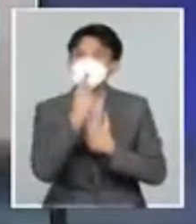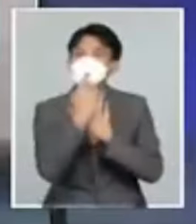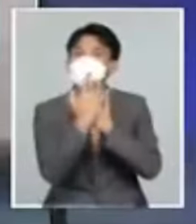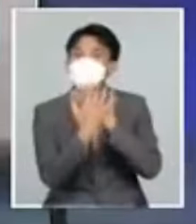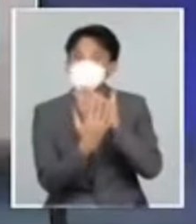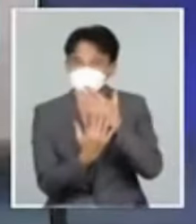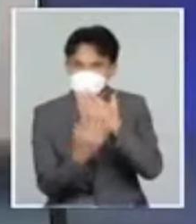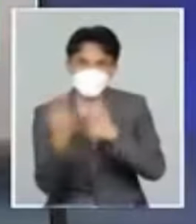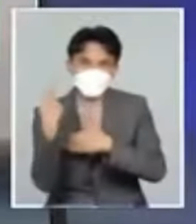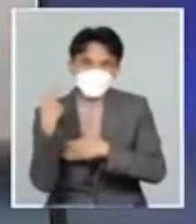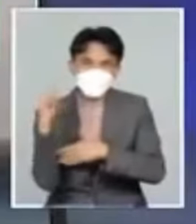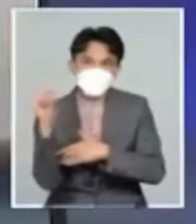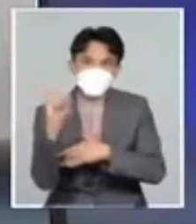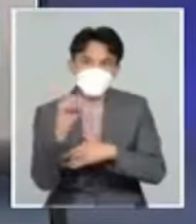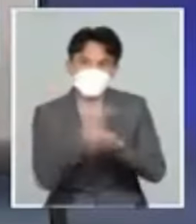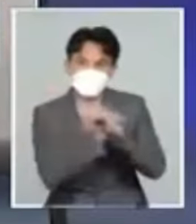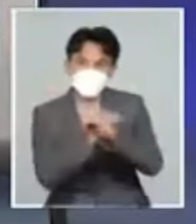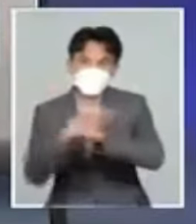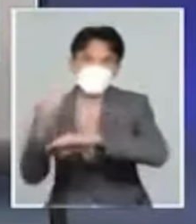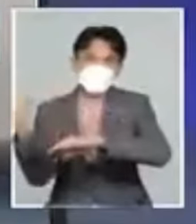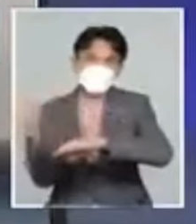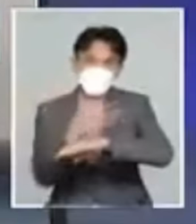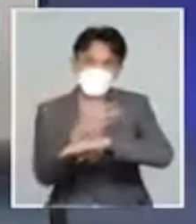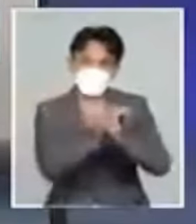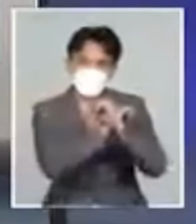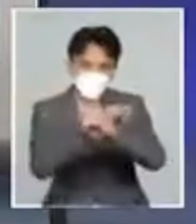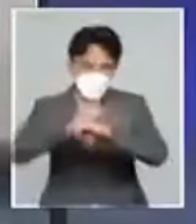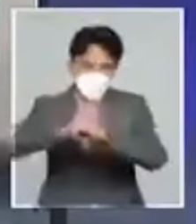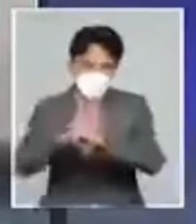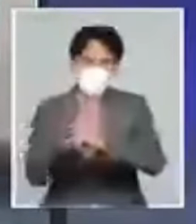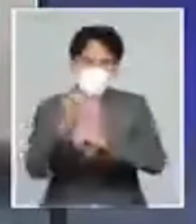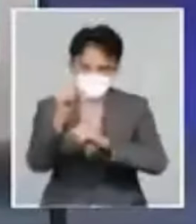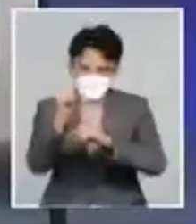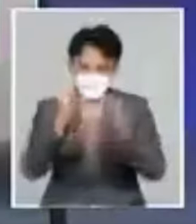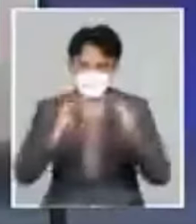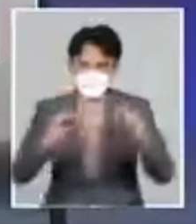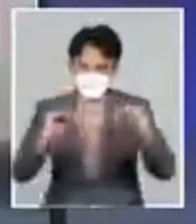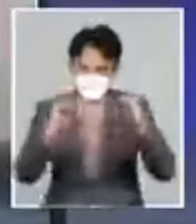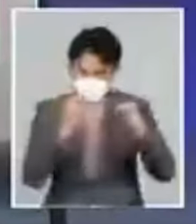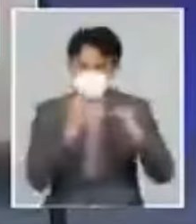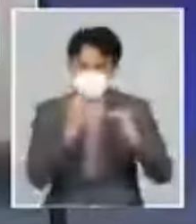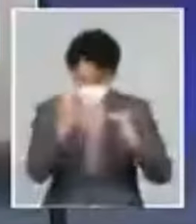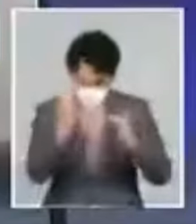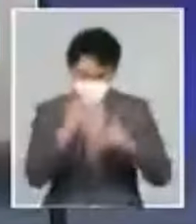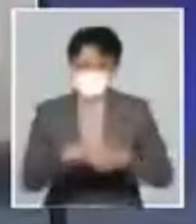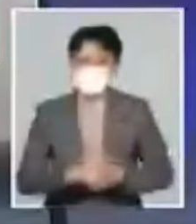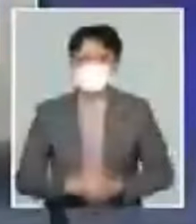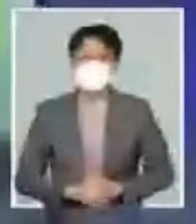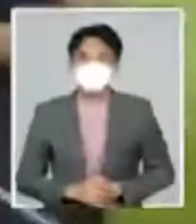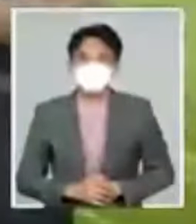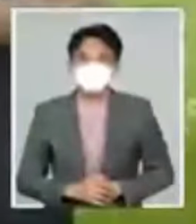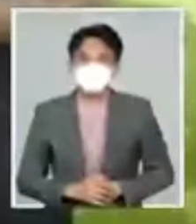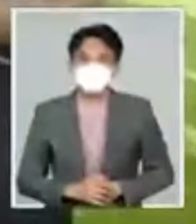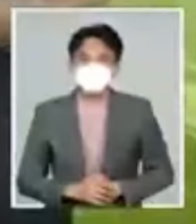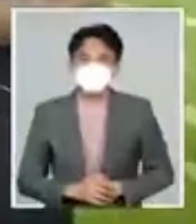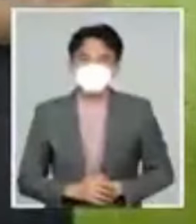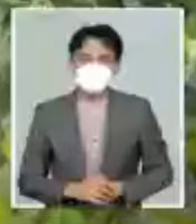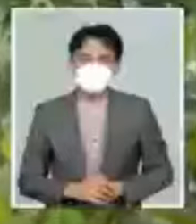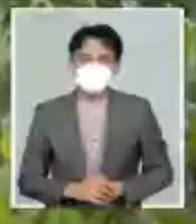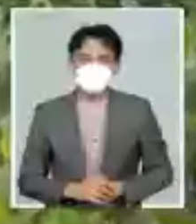มีคุณสมบัติในการยับยั้งเซลล์มะเร็งแล้วก็ต่อต้านโควิด-19 ได้ด้วยเดี๋ยววันนี้เราจะพาไปคุยกับนักวิจัยท่านนี้กันค่ะ